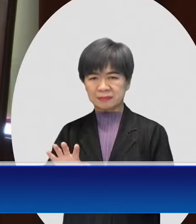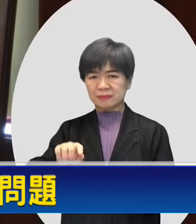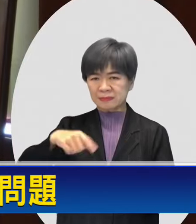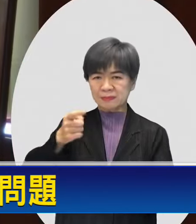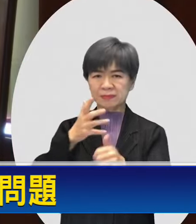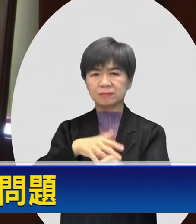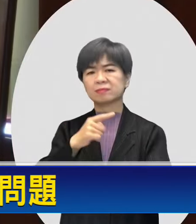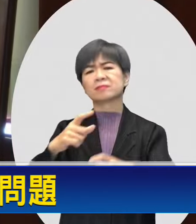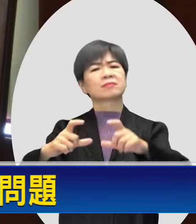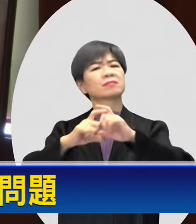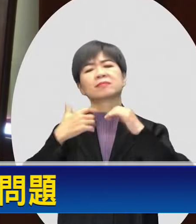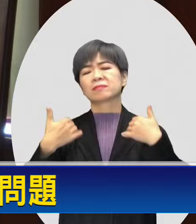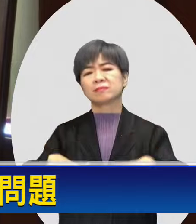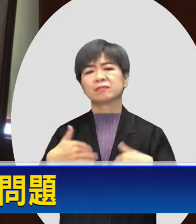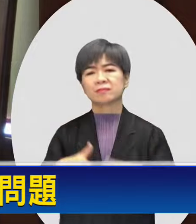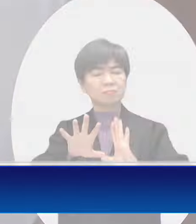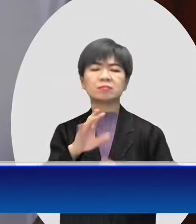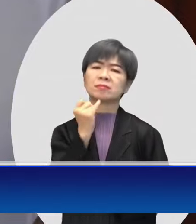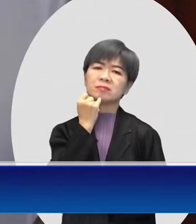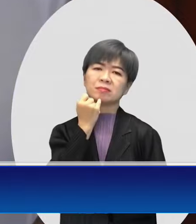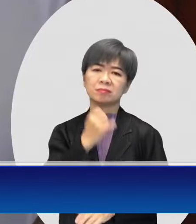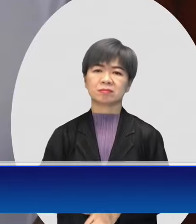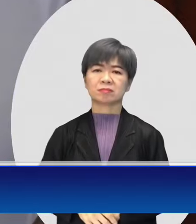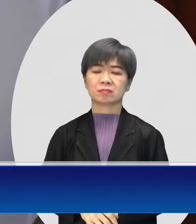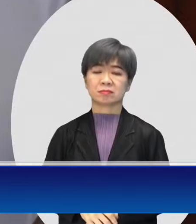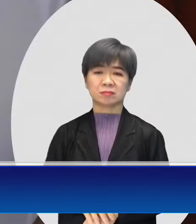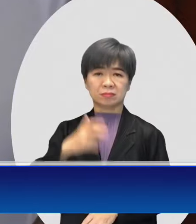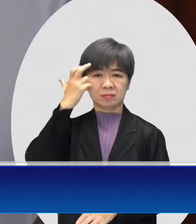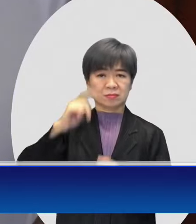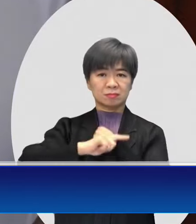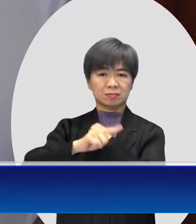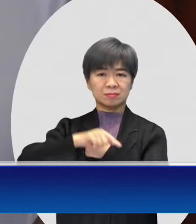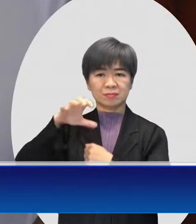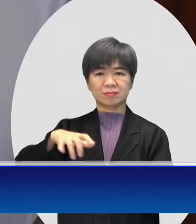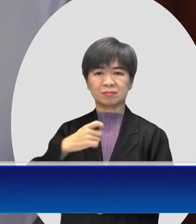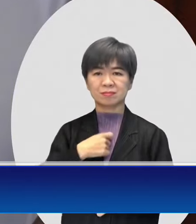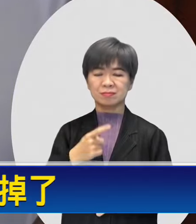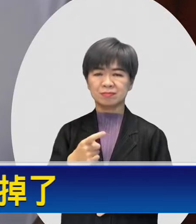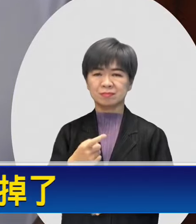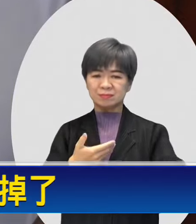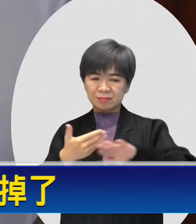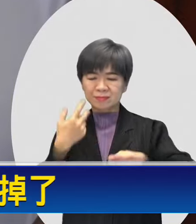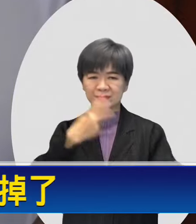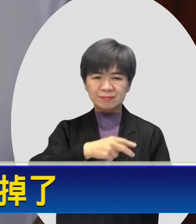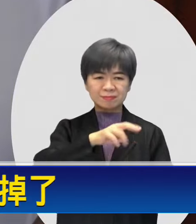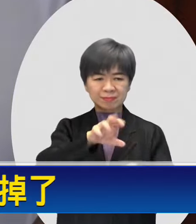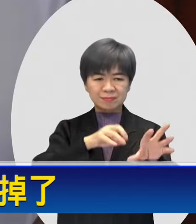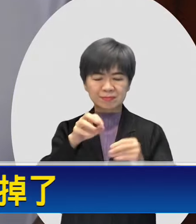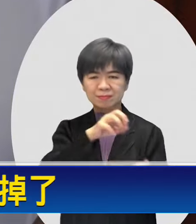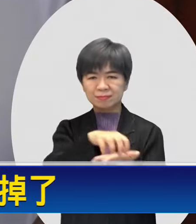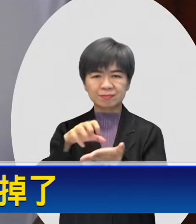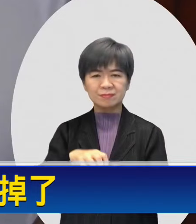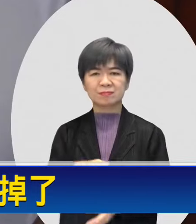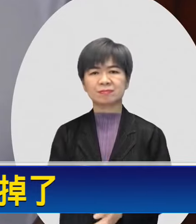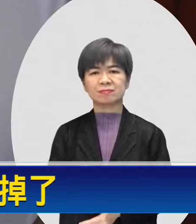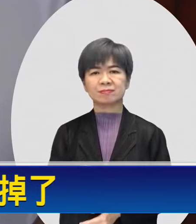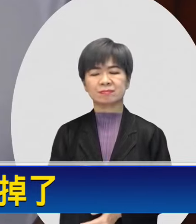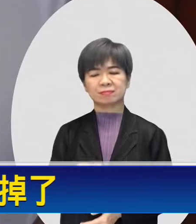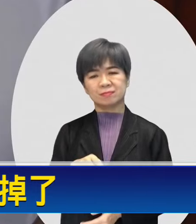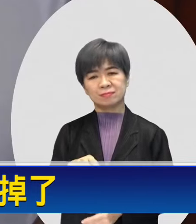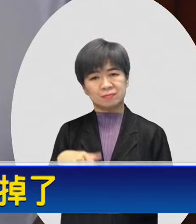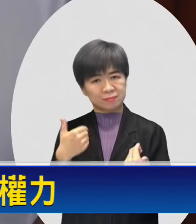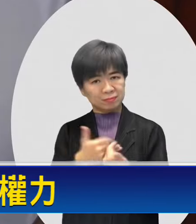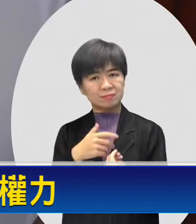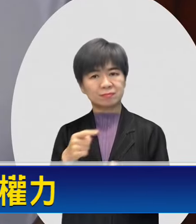了，因为你还没有回答到我的问题，就是显然宪法法庭还得别事调查，这样子是不是有可能剥夺